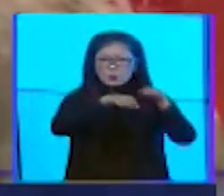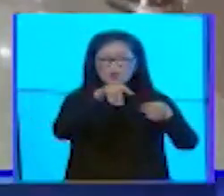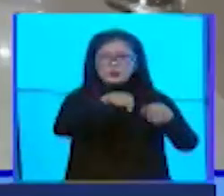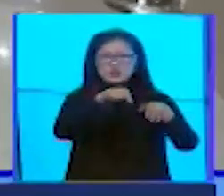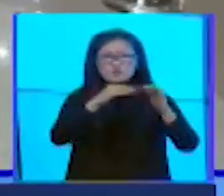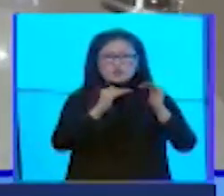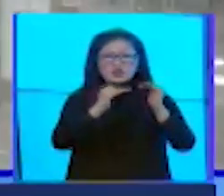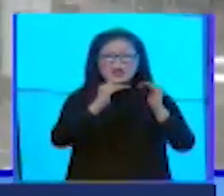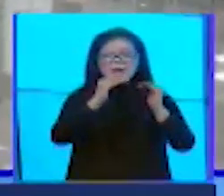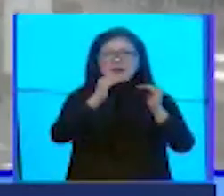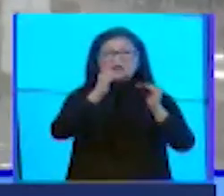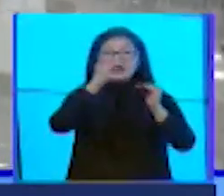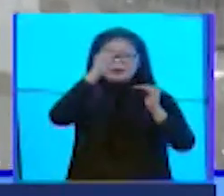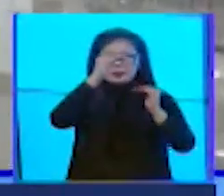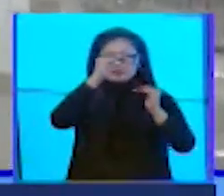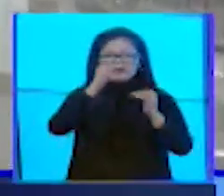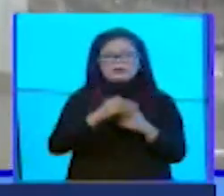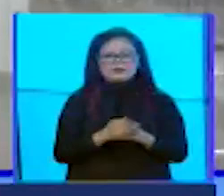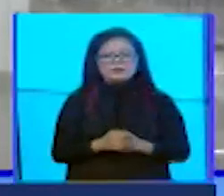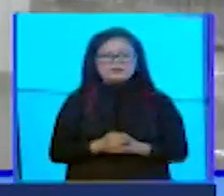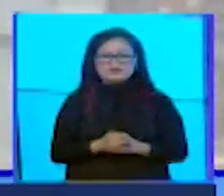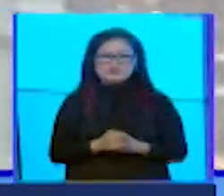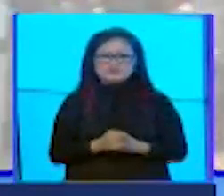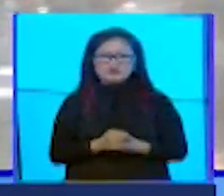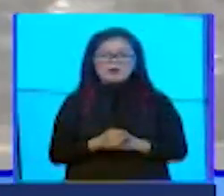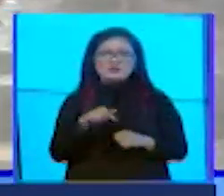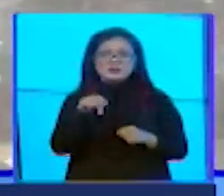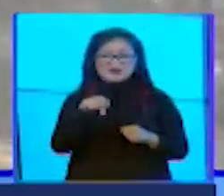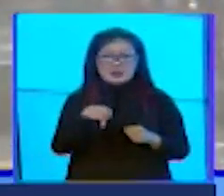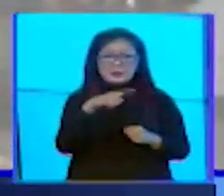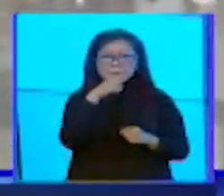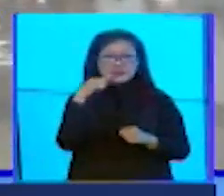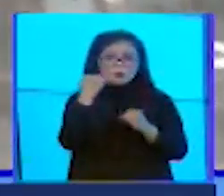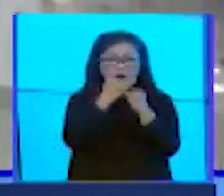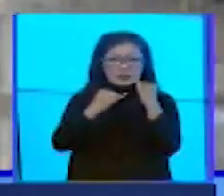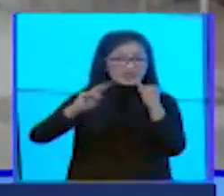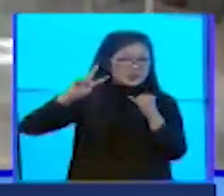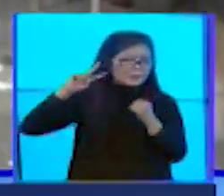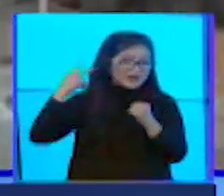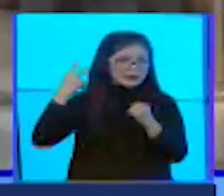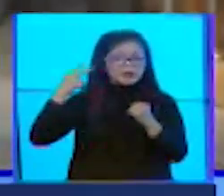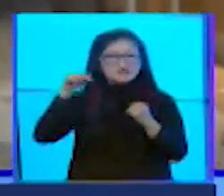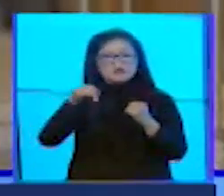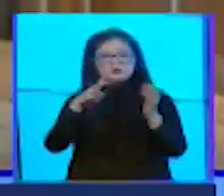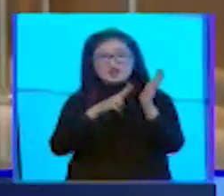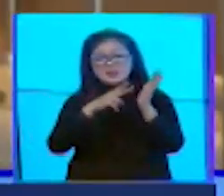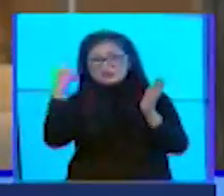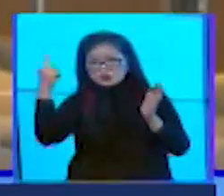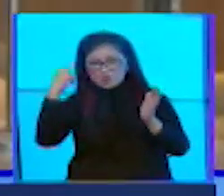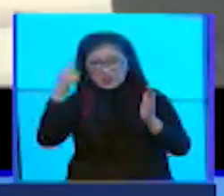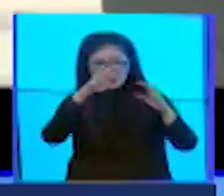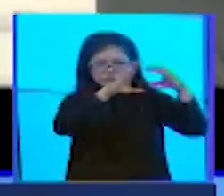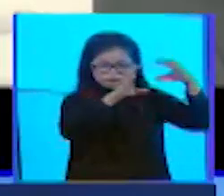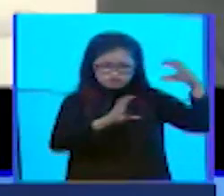dan cenderung lambat. Jadi sampai dengan akhir pekan kemarin, rata-rata tingkat kunjungan secara nasional itu baru mencapai